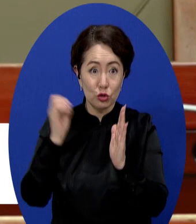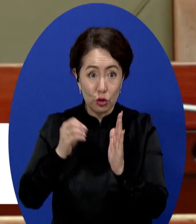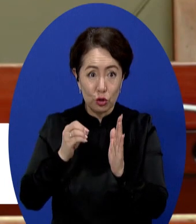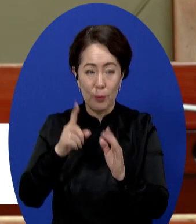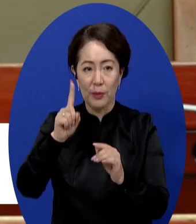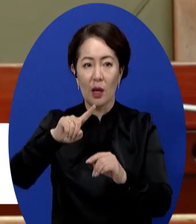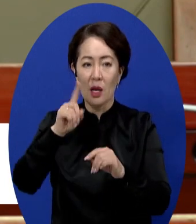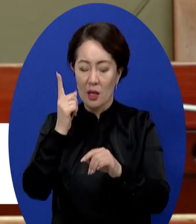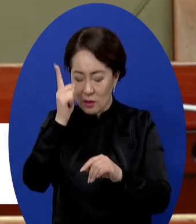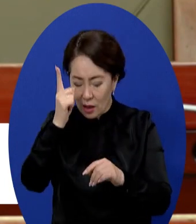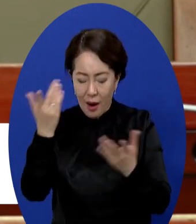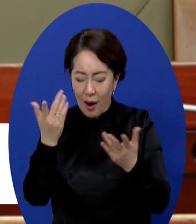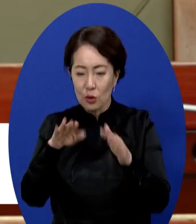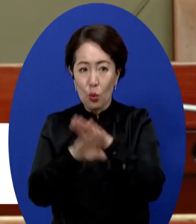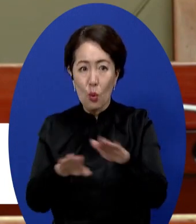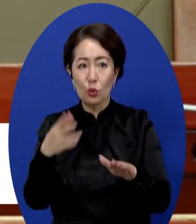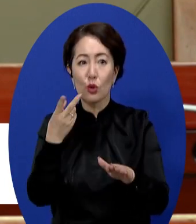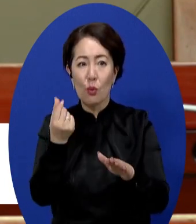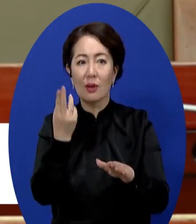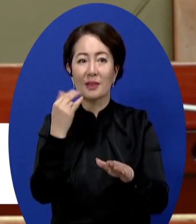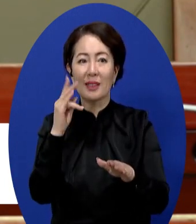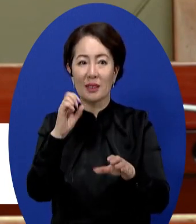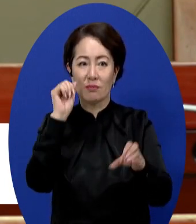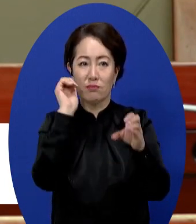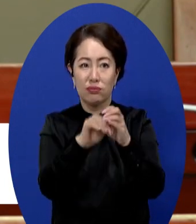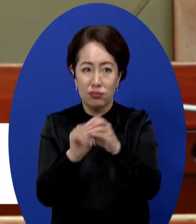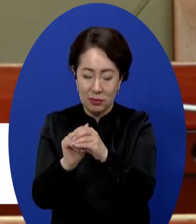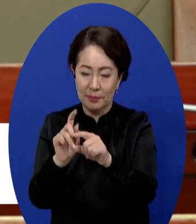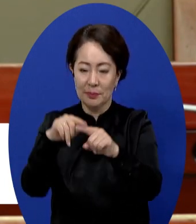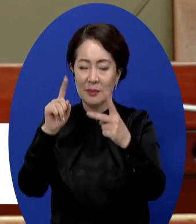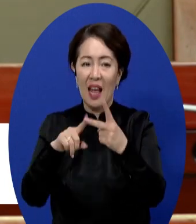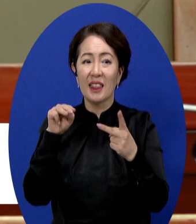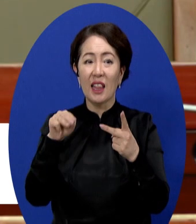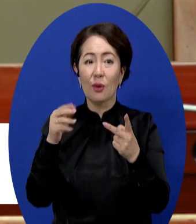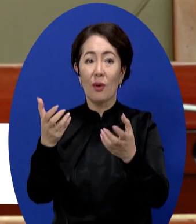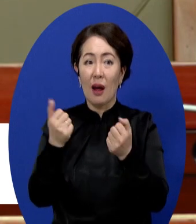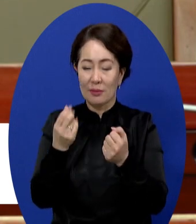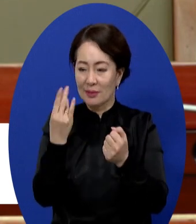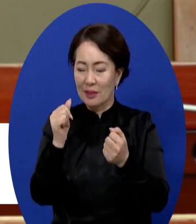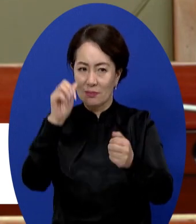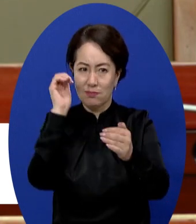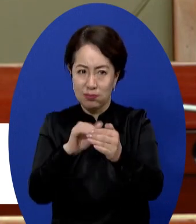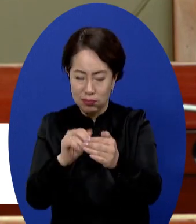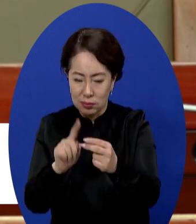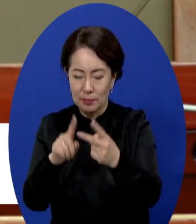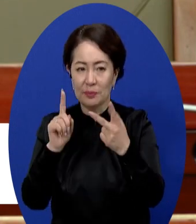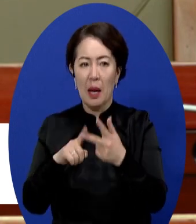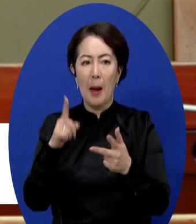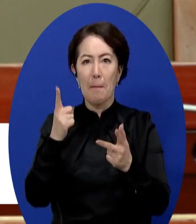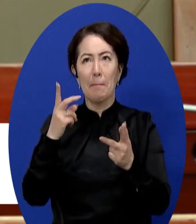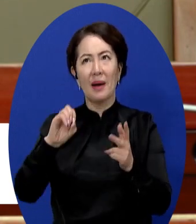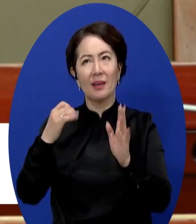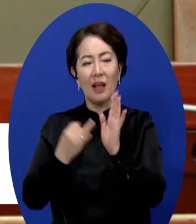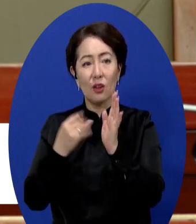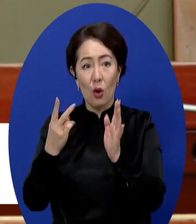дансууд, за тэтгэврийн авдаг ахмадуудын дансууд, за 1072 хувьцааны дансууд гээд